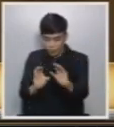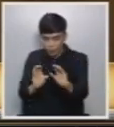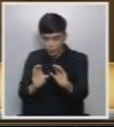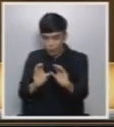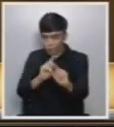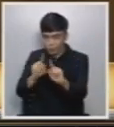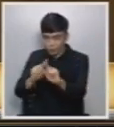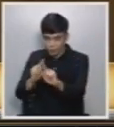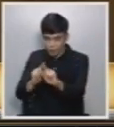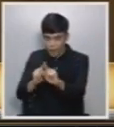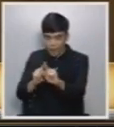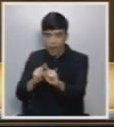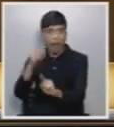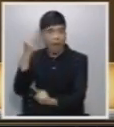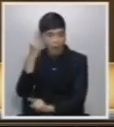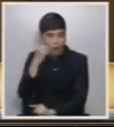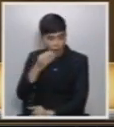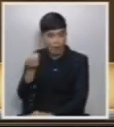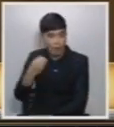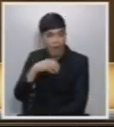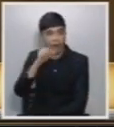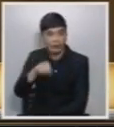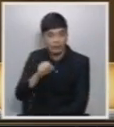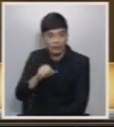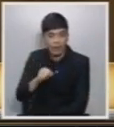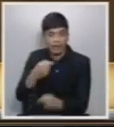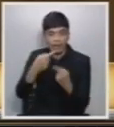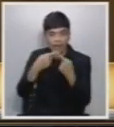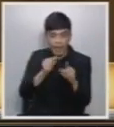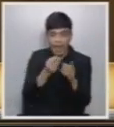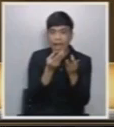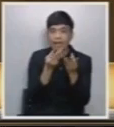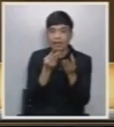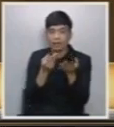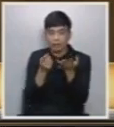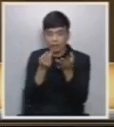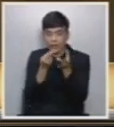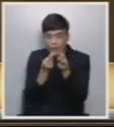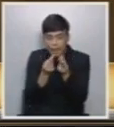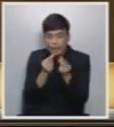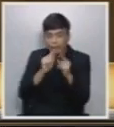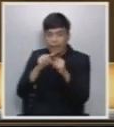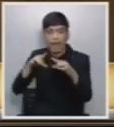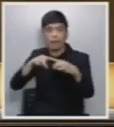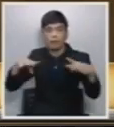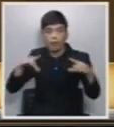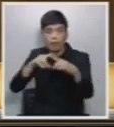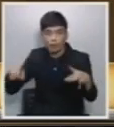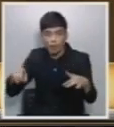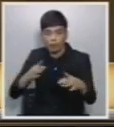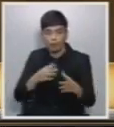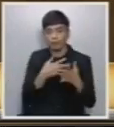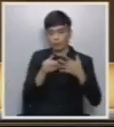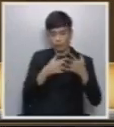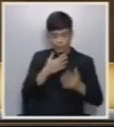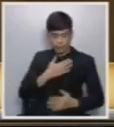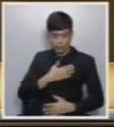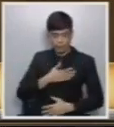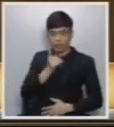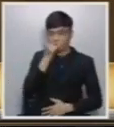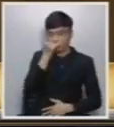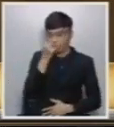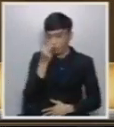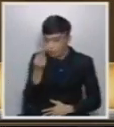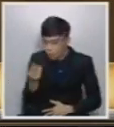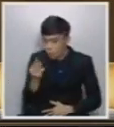งานนะครับแต่ส่วนตัวเลขที่เป็นตัวเลขที่ผิดไปจากที่ท่านได้ชี้แจงนั้นเดี๋ยวผมก็จะเข้าไปดูอีกครั้งหนึ่งว่า